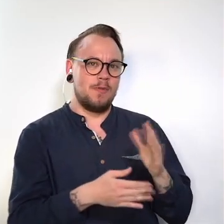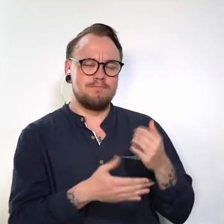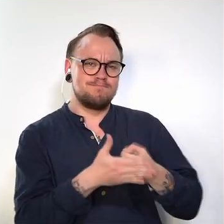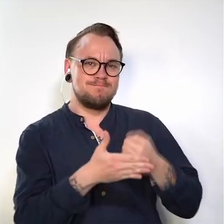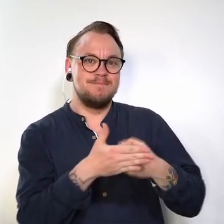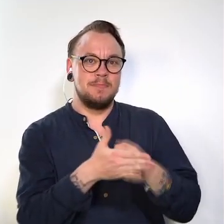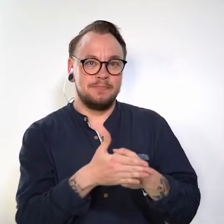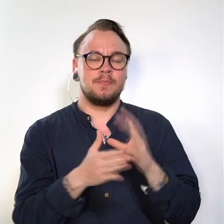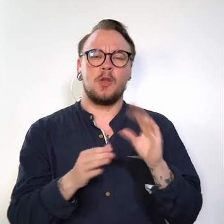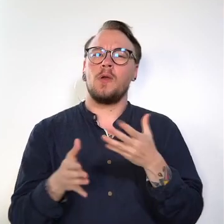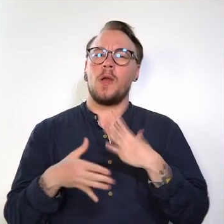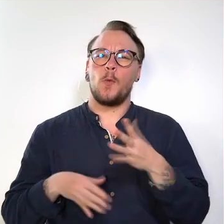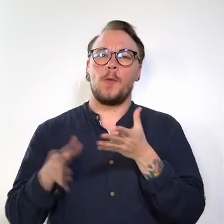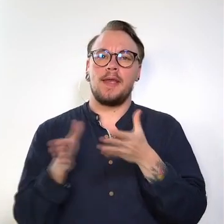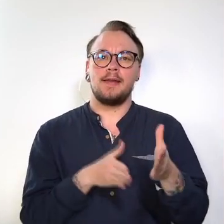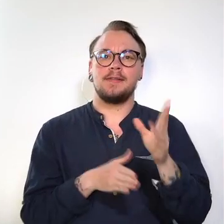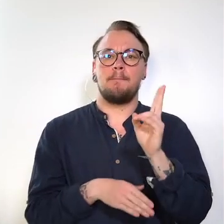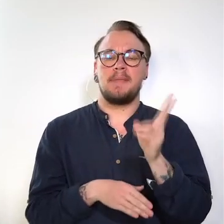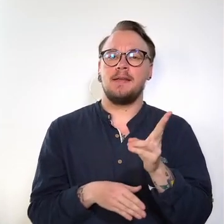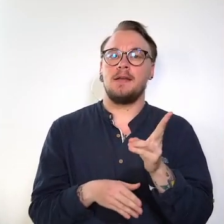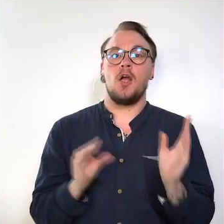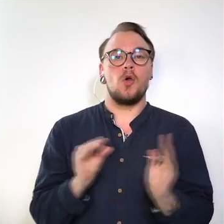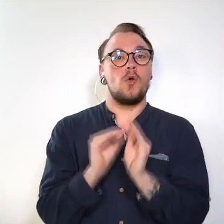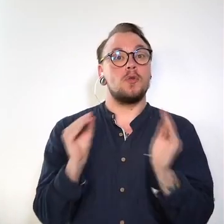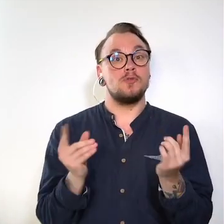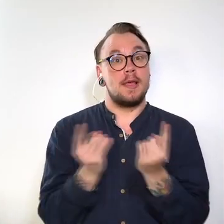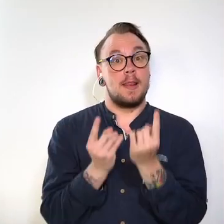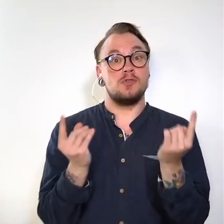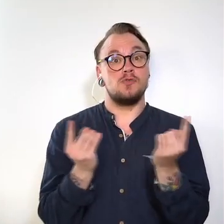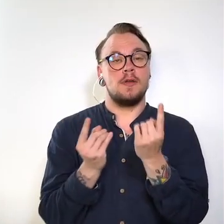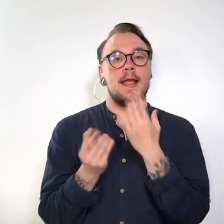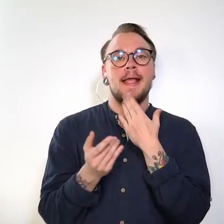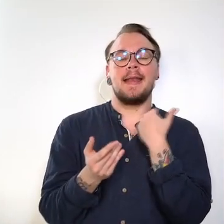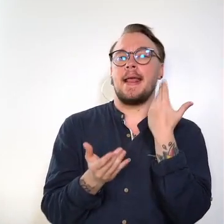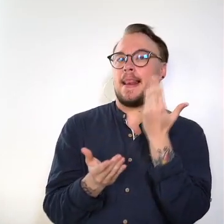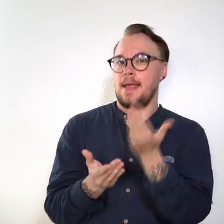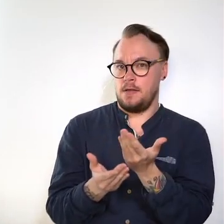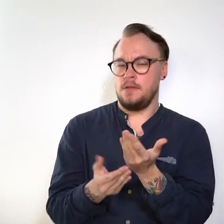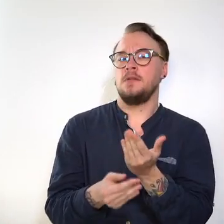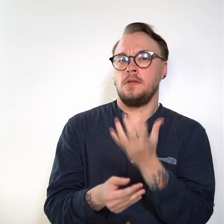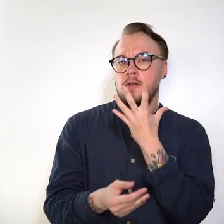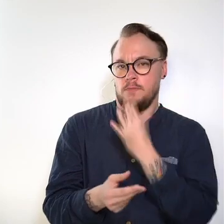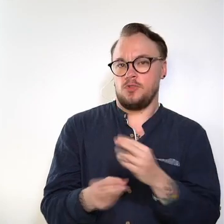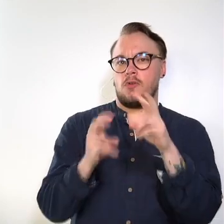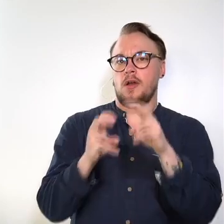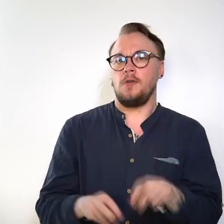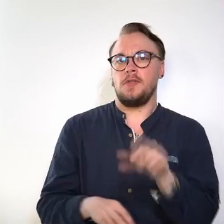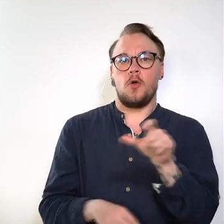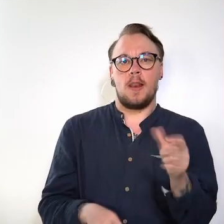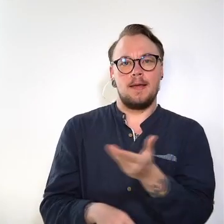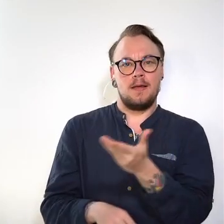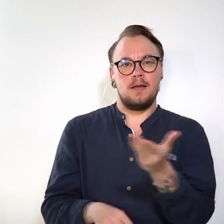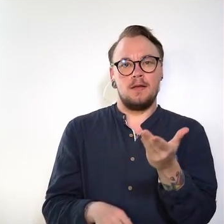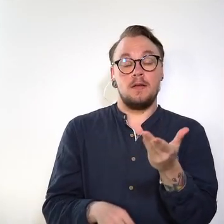että järjestetään tämmöisen nimenomaan tämmöinen koulutustilaisuus, joka on suunnattu ensisijaisesti psykoanalyytikoille, jossa katsotaan